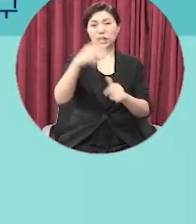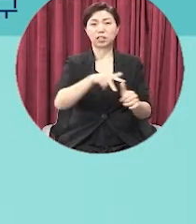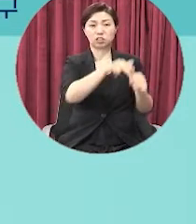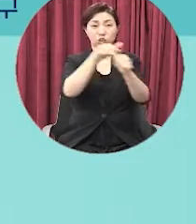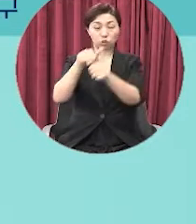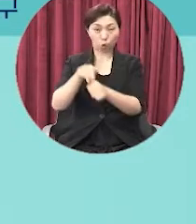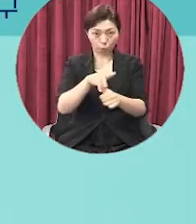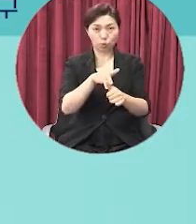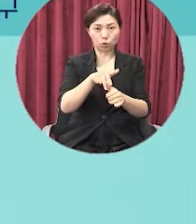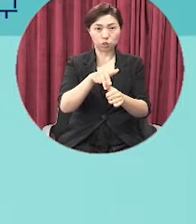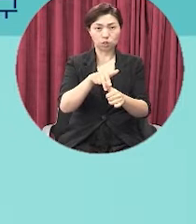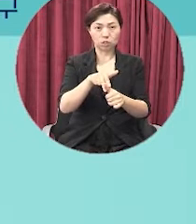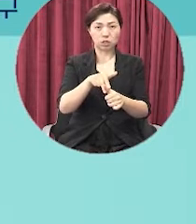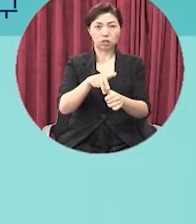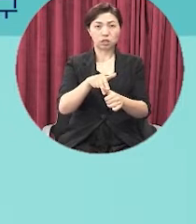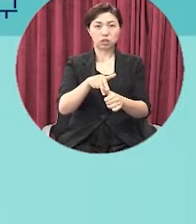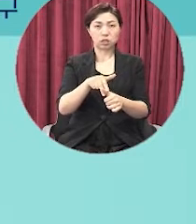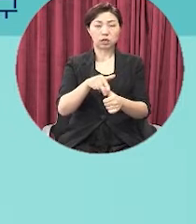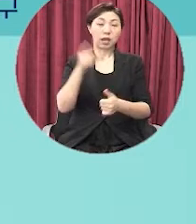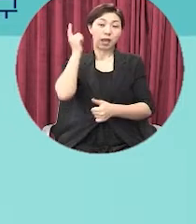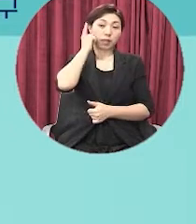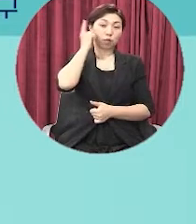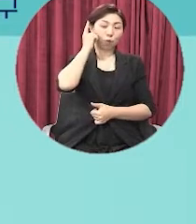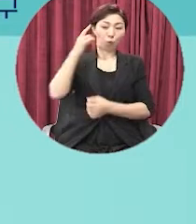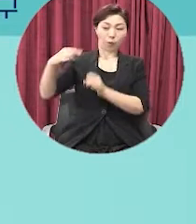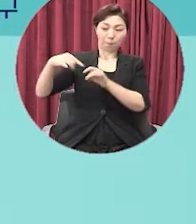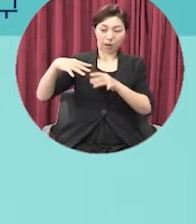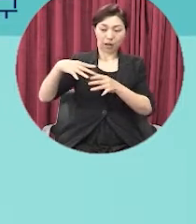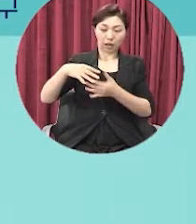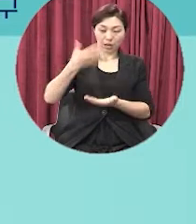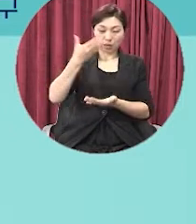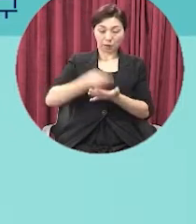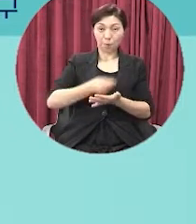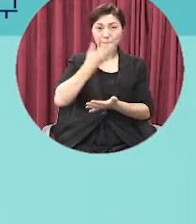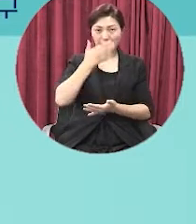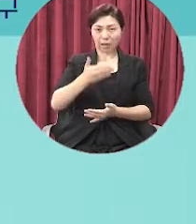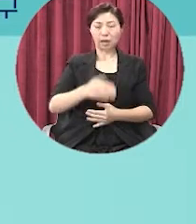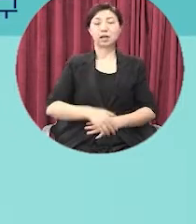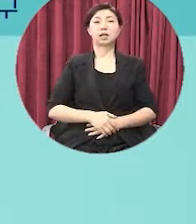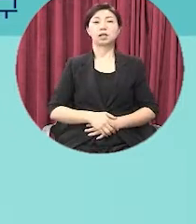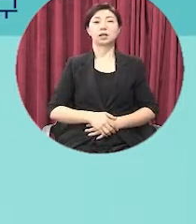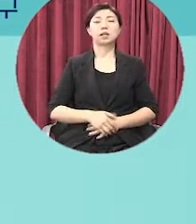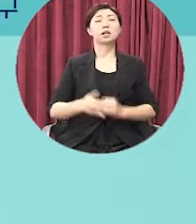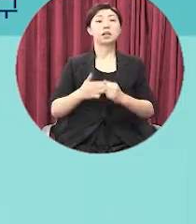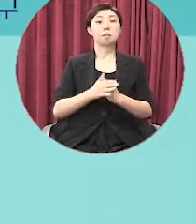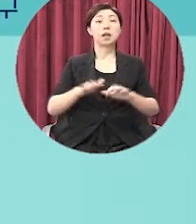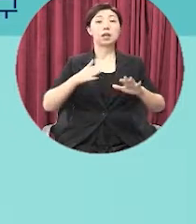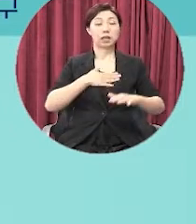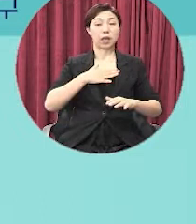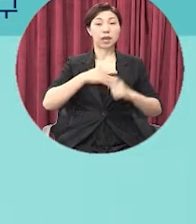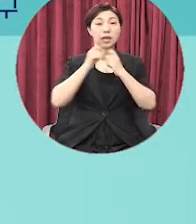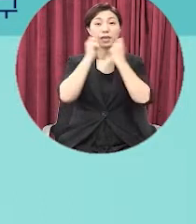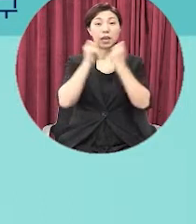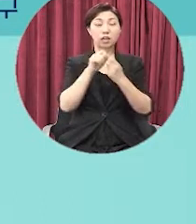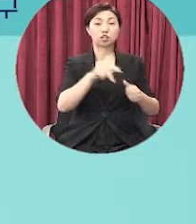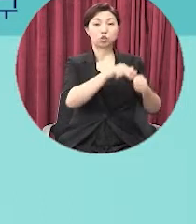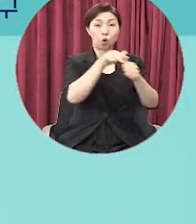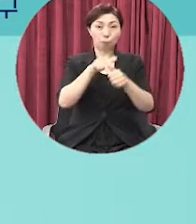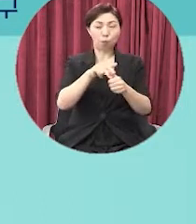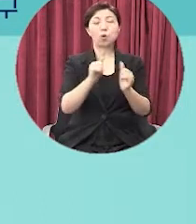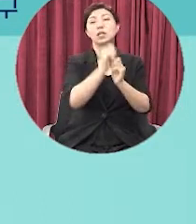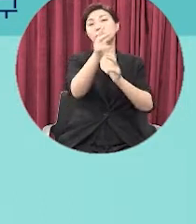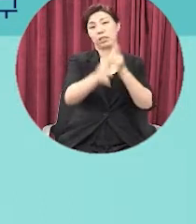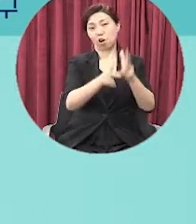환자의 스마트폰으로 직접 얻을 수 있게 됐습니다 올해 2월 시작이 되었구요 그래서 계속 mid 털 사업인데 그애 들어온